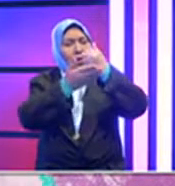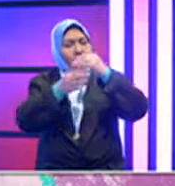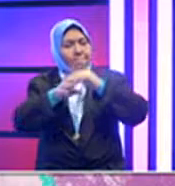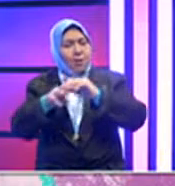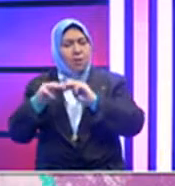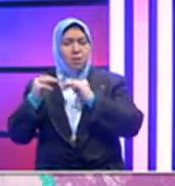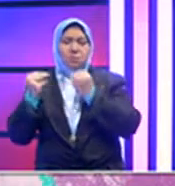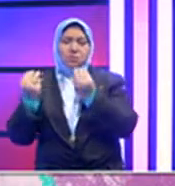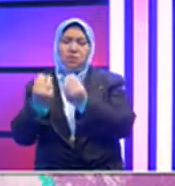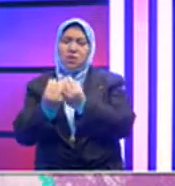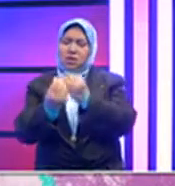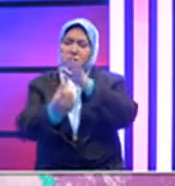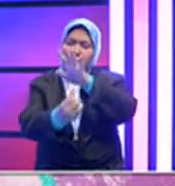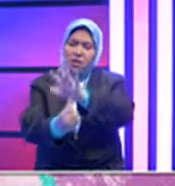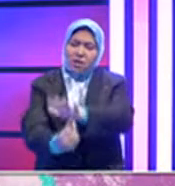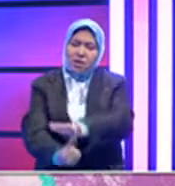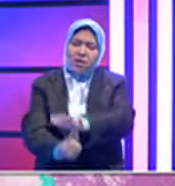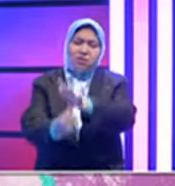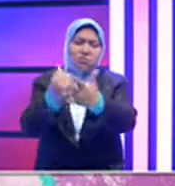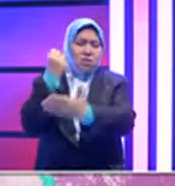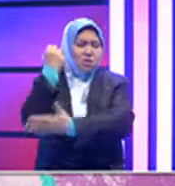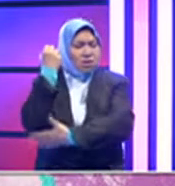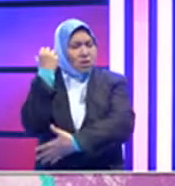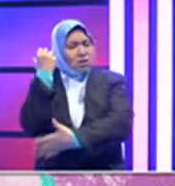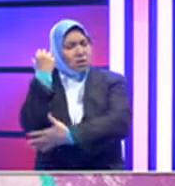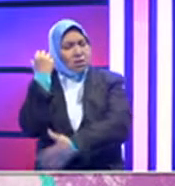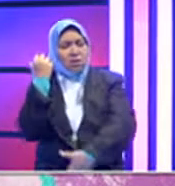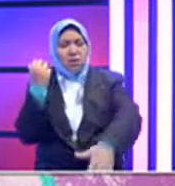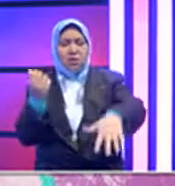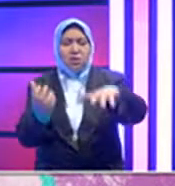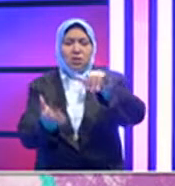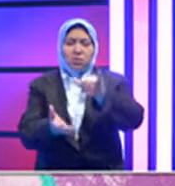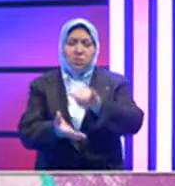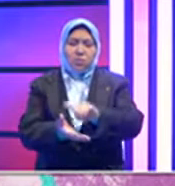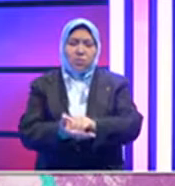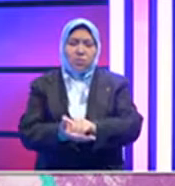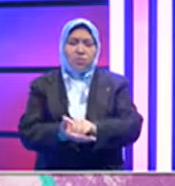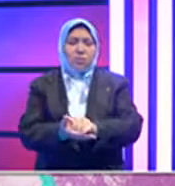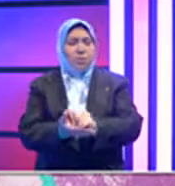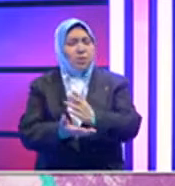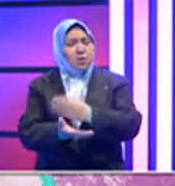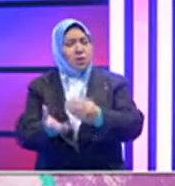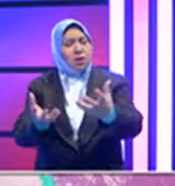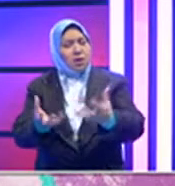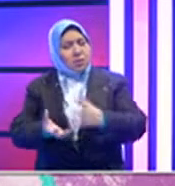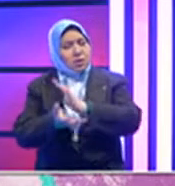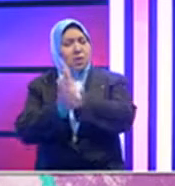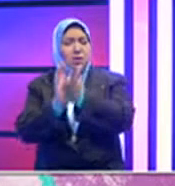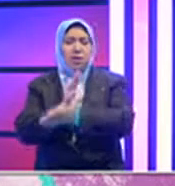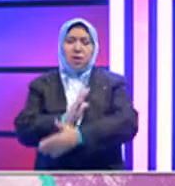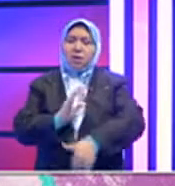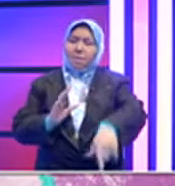much fulfill awan aja Lawu Mein